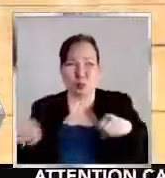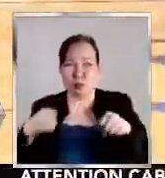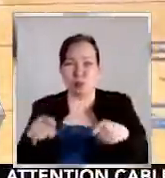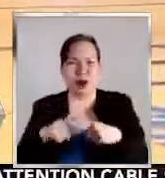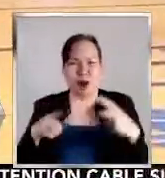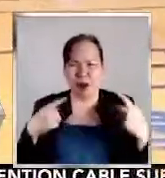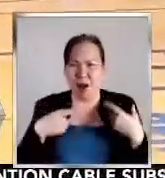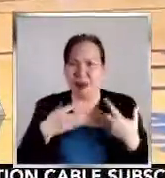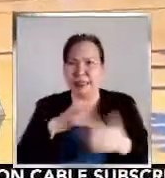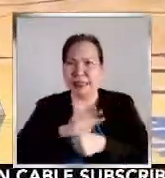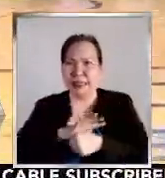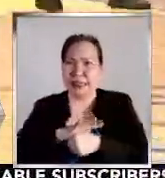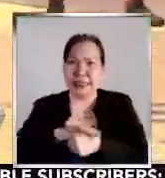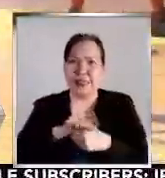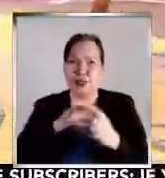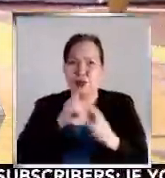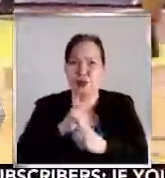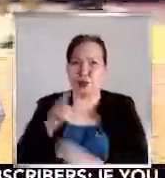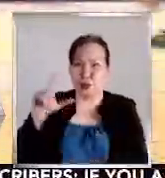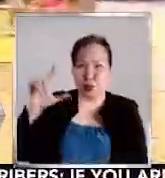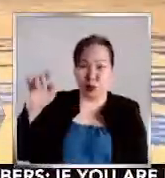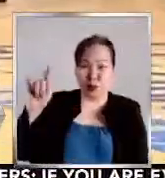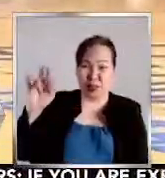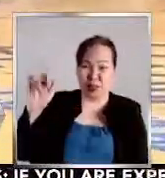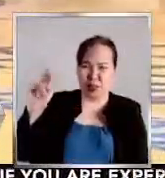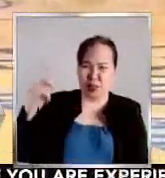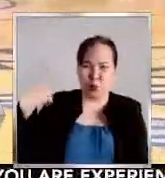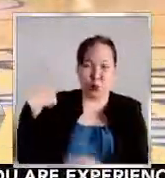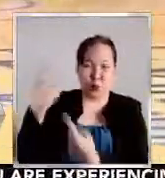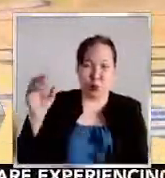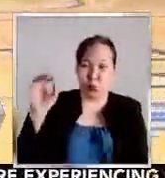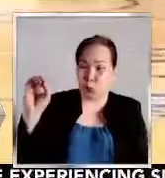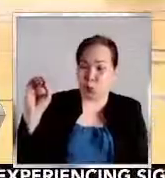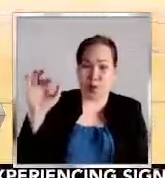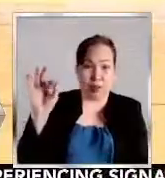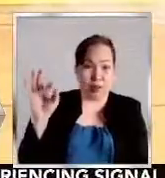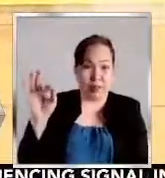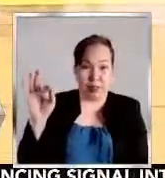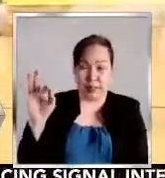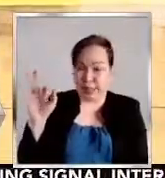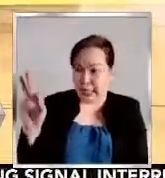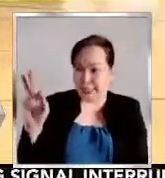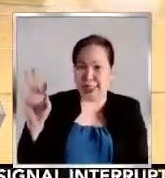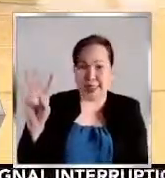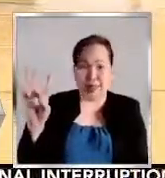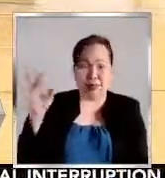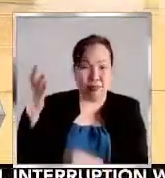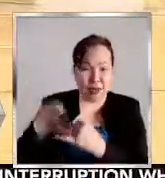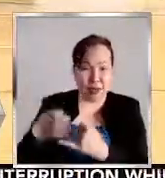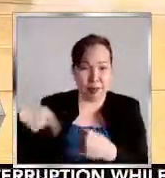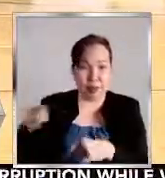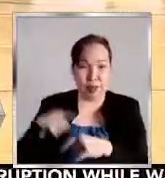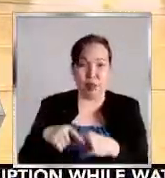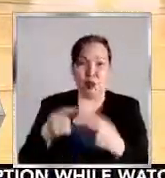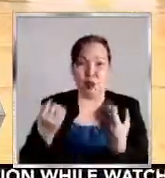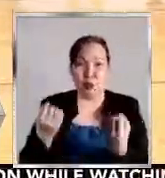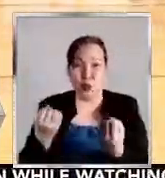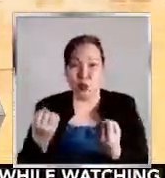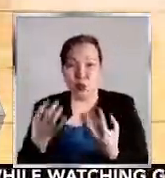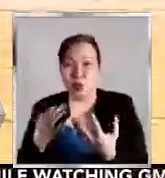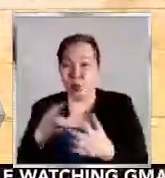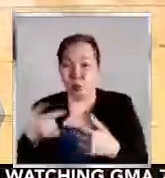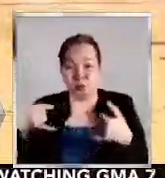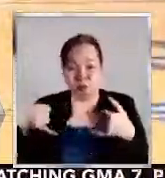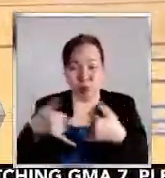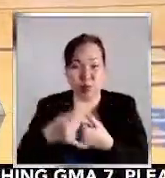lalo't undefeated o wala silang talo sa buong Season 97 tournament. Ilan sa mga Knights na umarangkada sa Game 2 ay ang